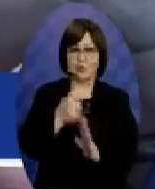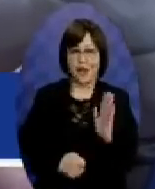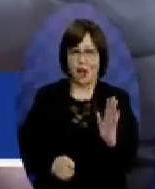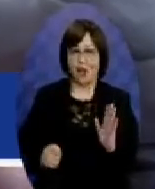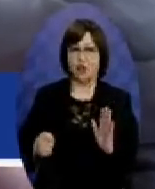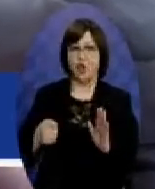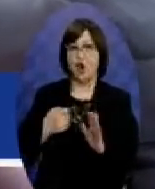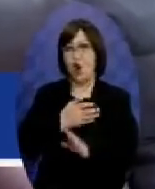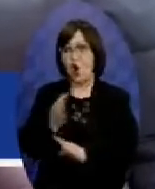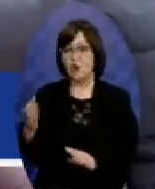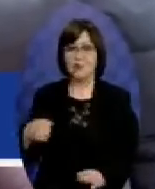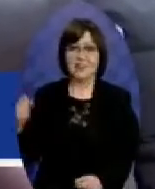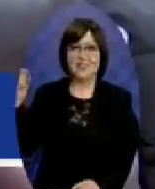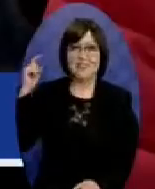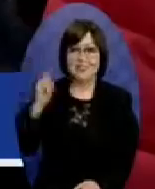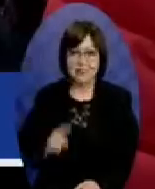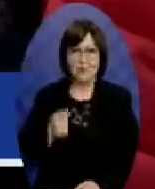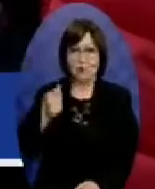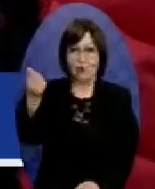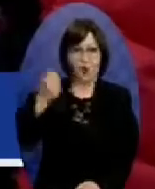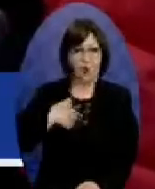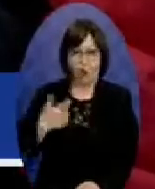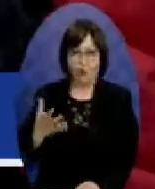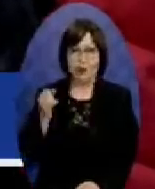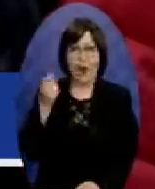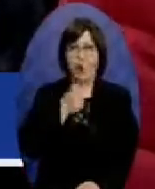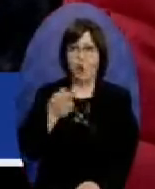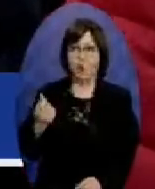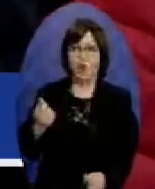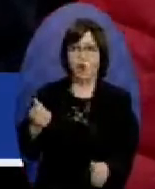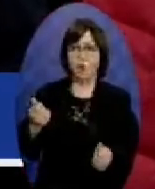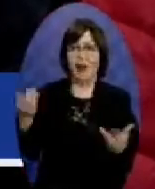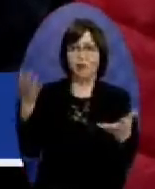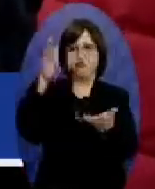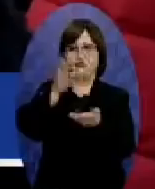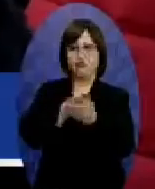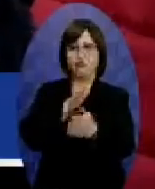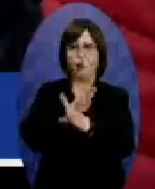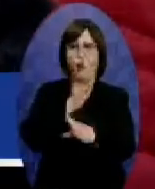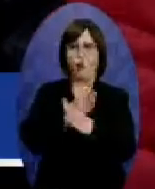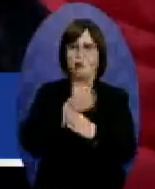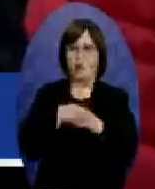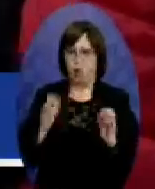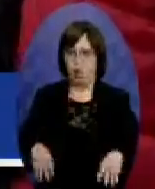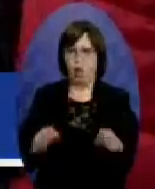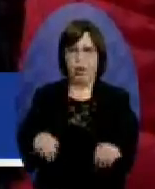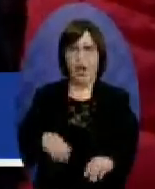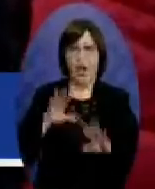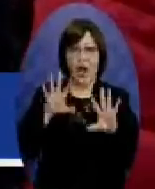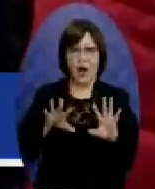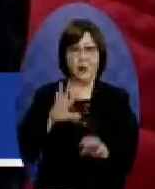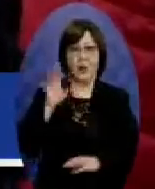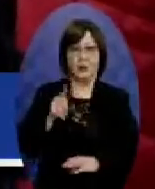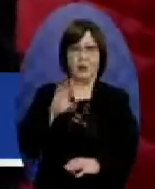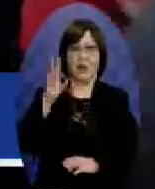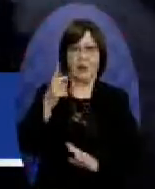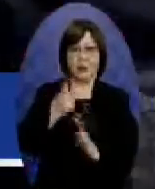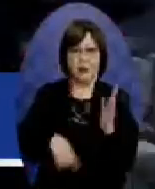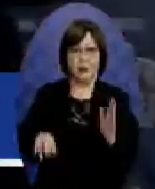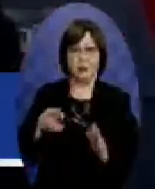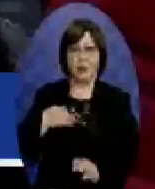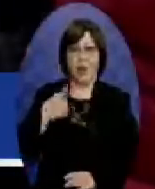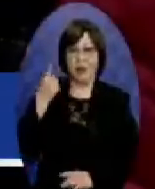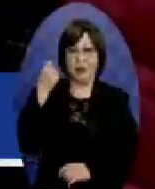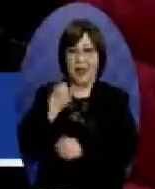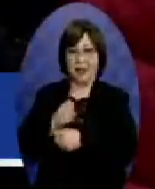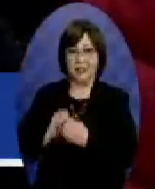дандаа санхүүжилт уусан л гэж хэдэг. Тэгээ өмнө нь би 10, 11, 12 сарынхыг би өөрөө ингэж өөрөө ганцаараа ажил хийдэг. Манай ээж